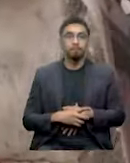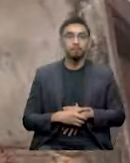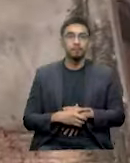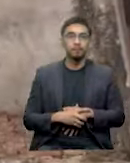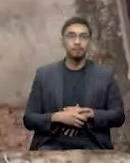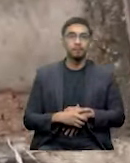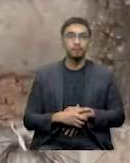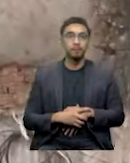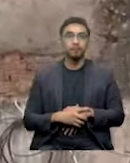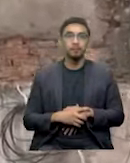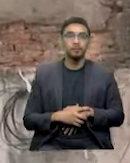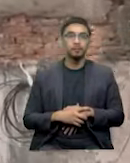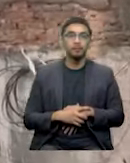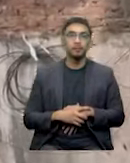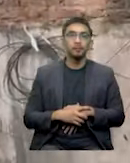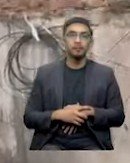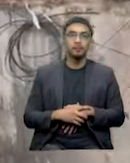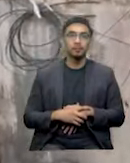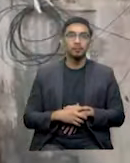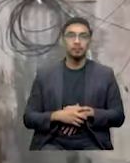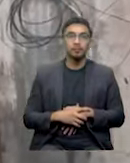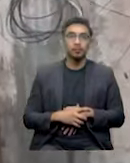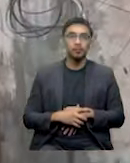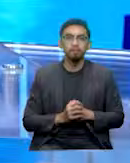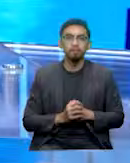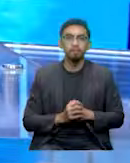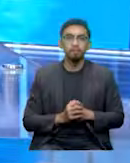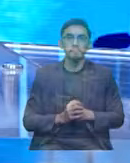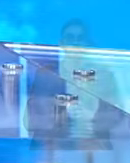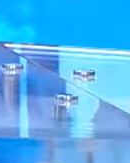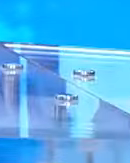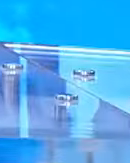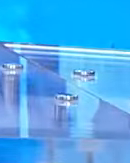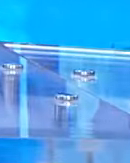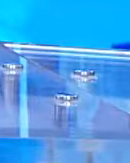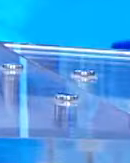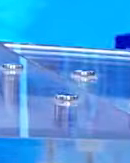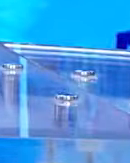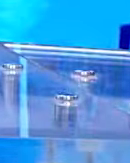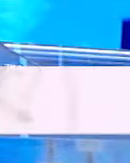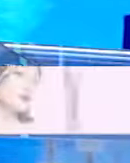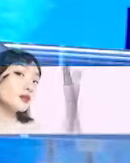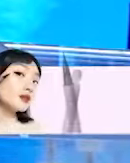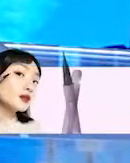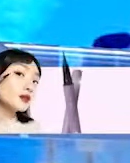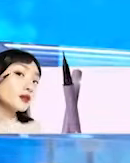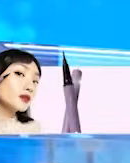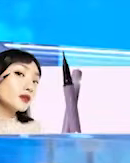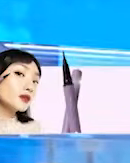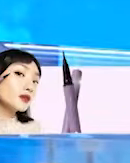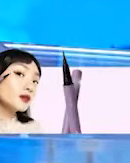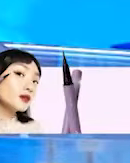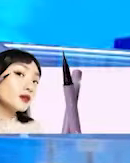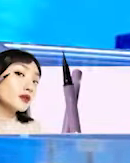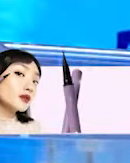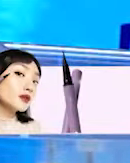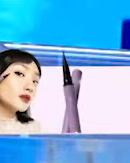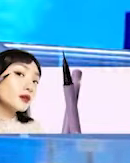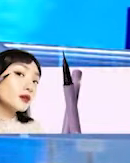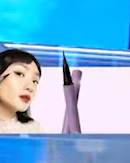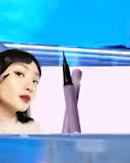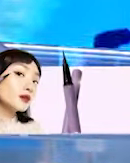Dari Jakarta, Miftahul Ghani, iNews melaporkan. Pemirsa, Anda yang berkendara melalui jalan tol, siap-siap mengisi